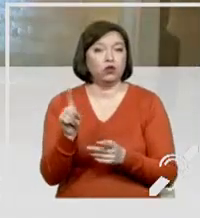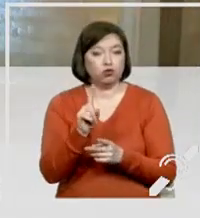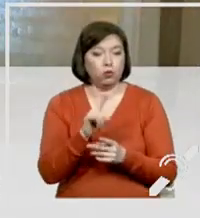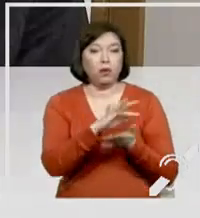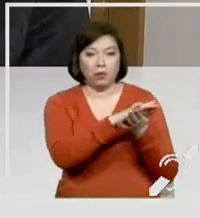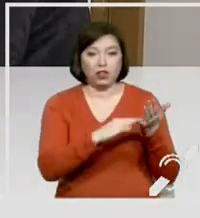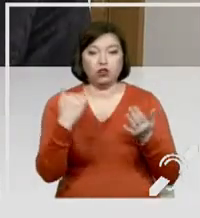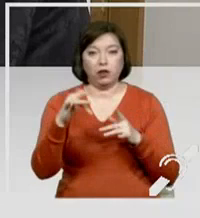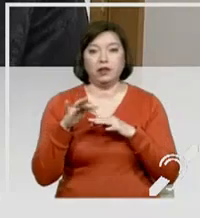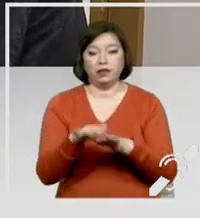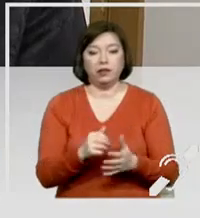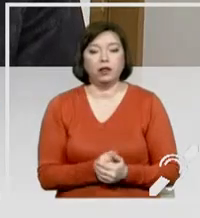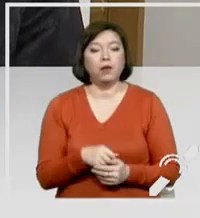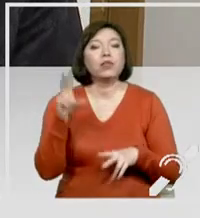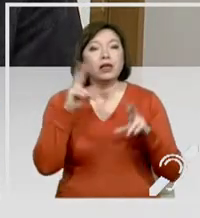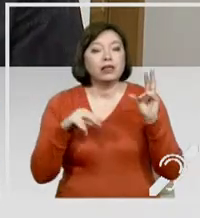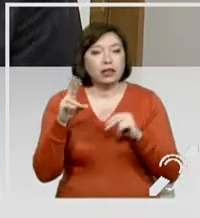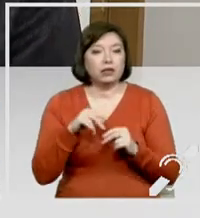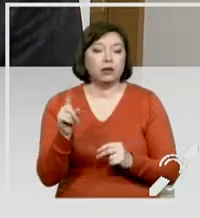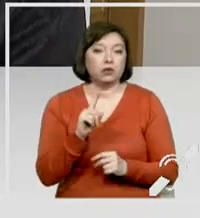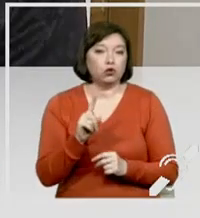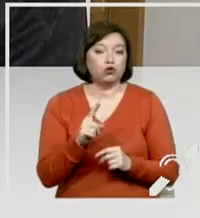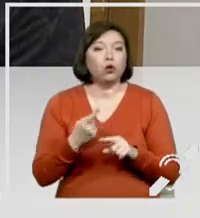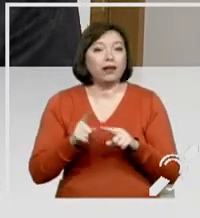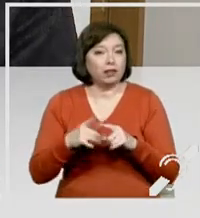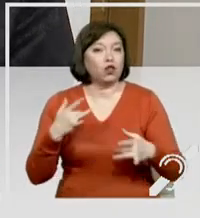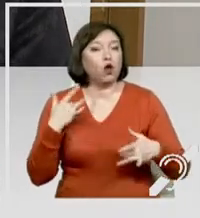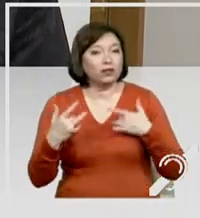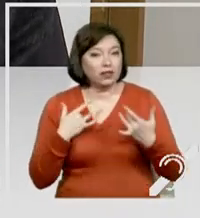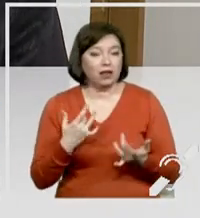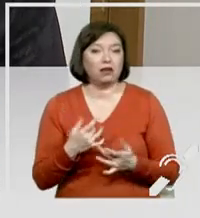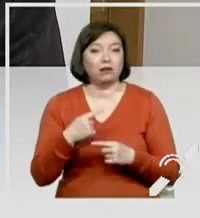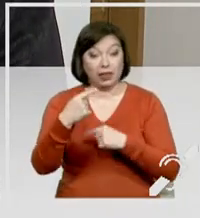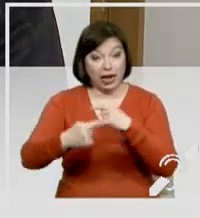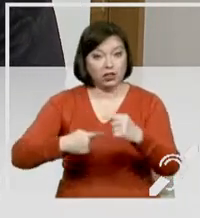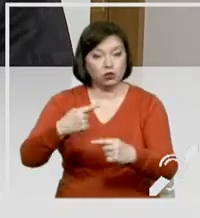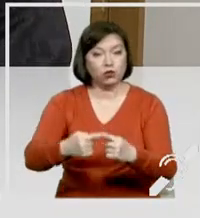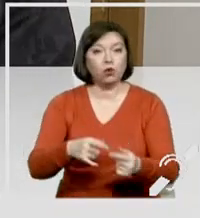idealurilor naționale. Sperăm că acest concert tradițional va